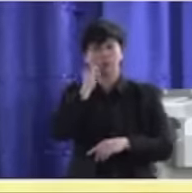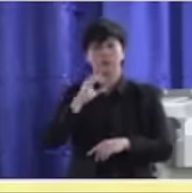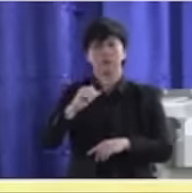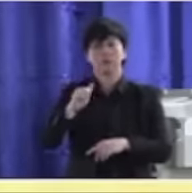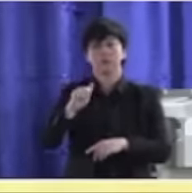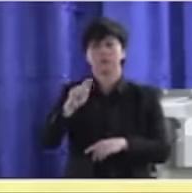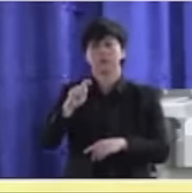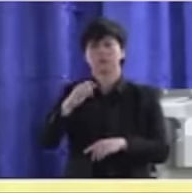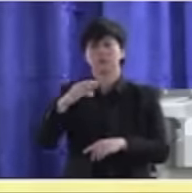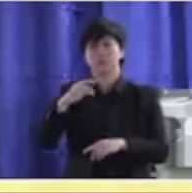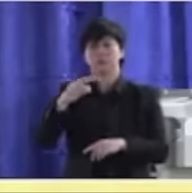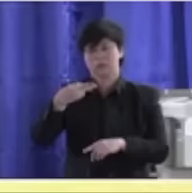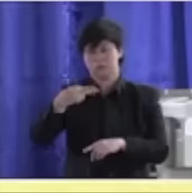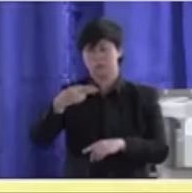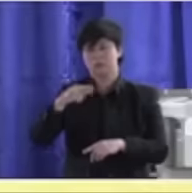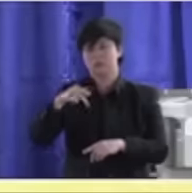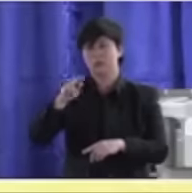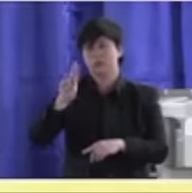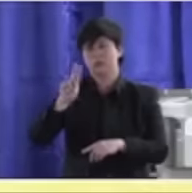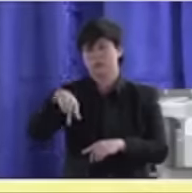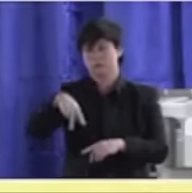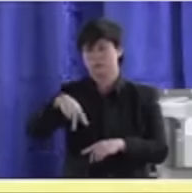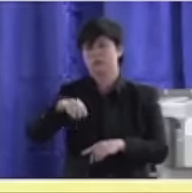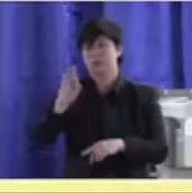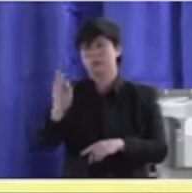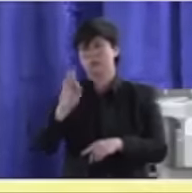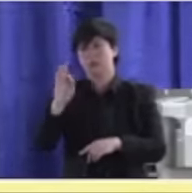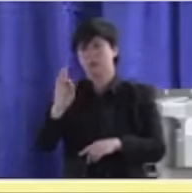Fridays, particularly for reading.